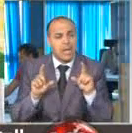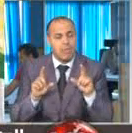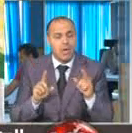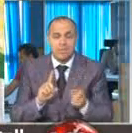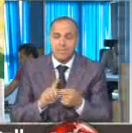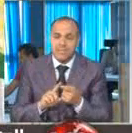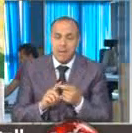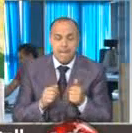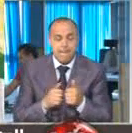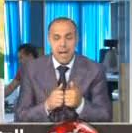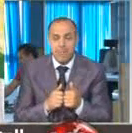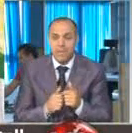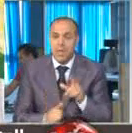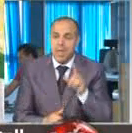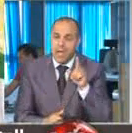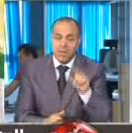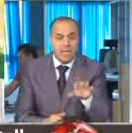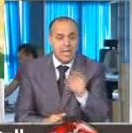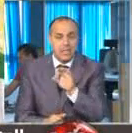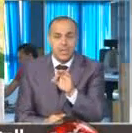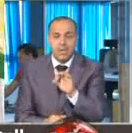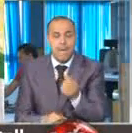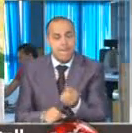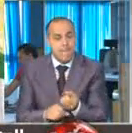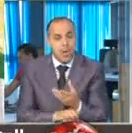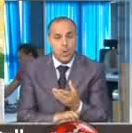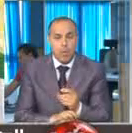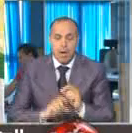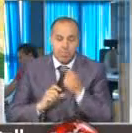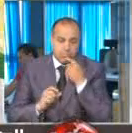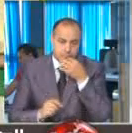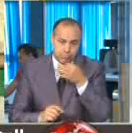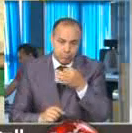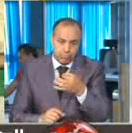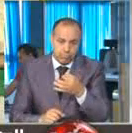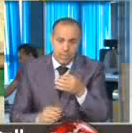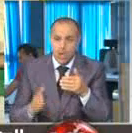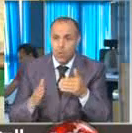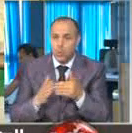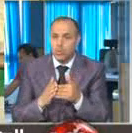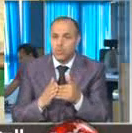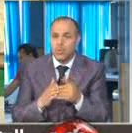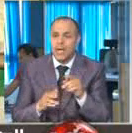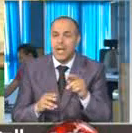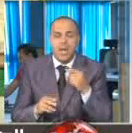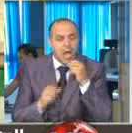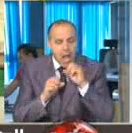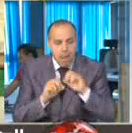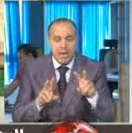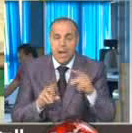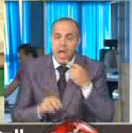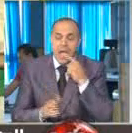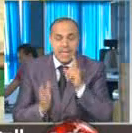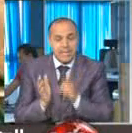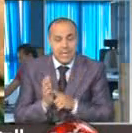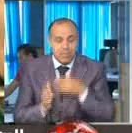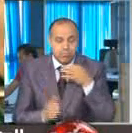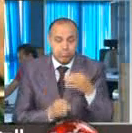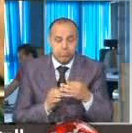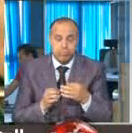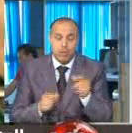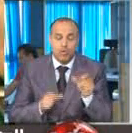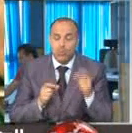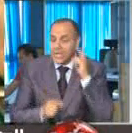خصوصيا معها، بدءا باختيار مصدر المعلومة وانتقاء الكلمات وصولا إلى صياغة الخبر ومدى تأثير الخطاب في